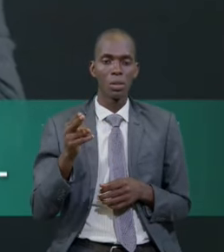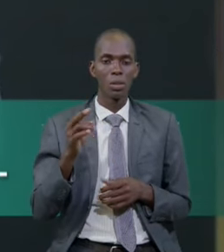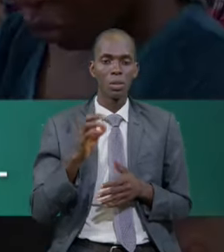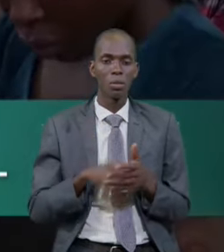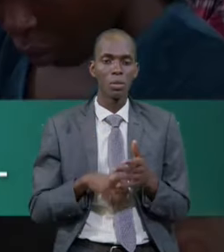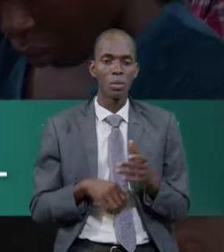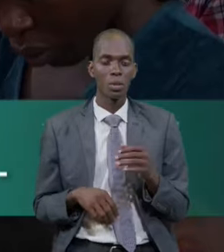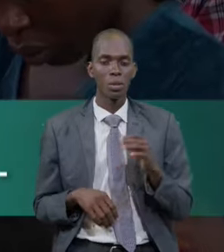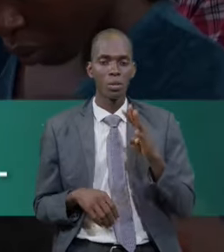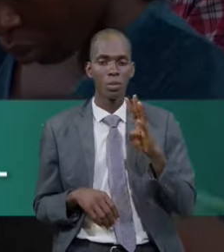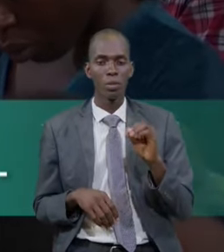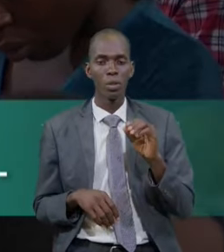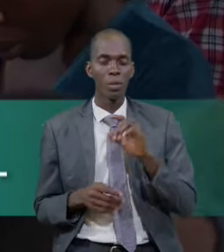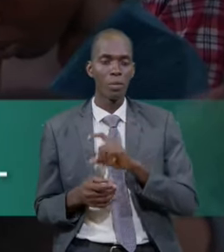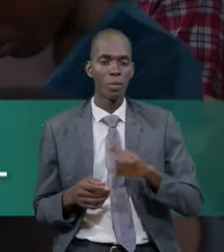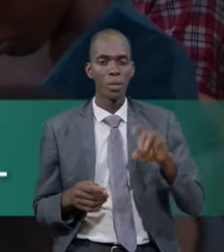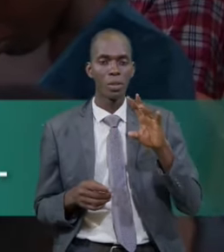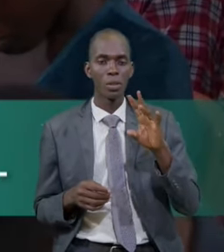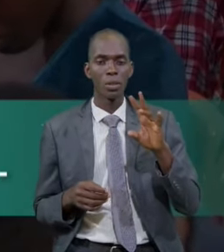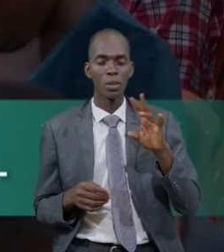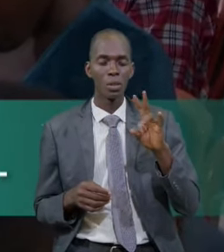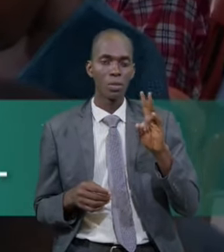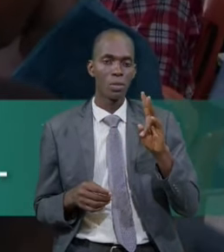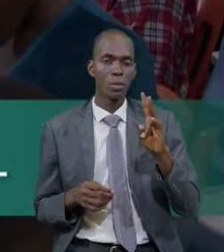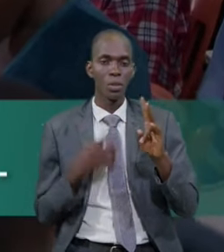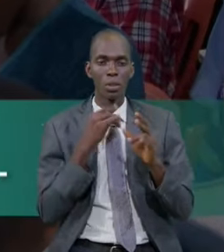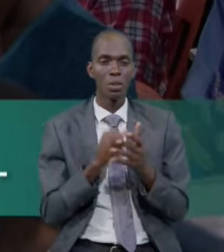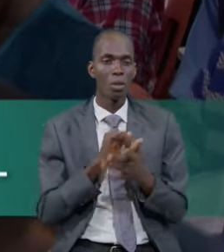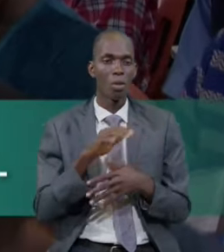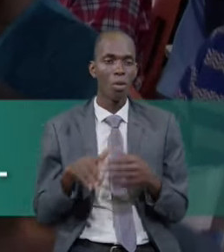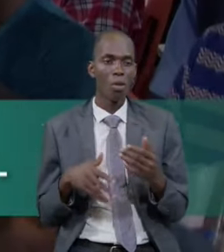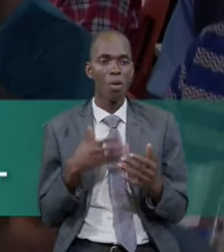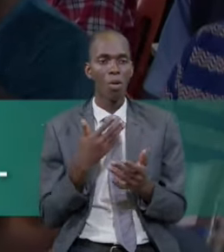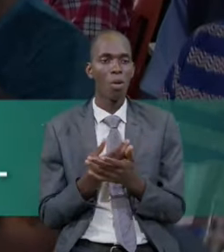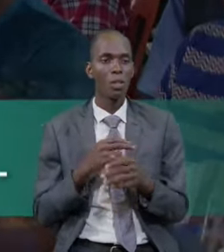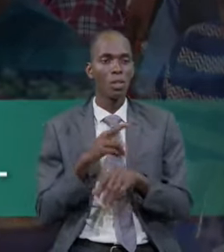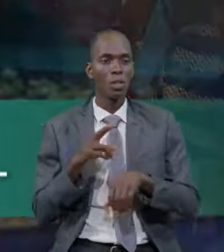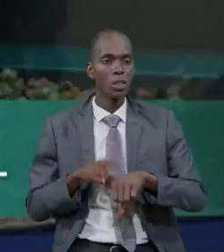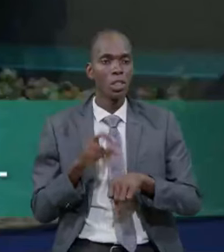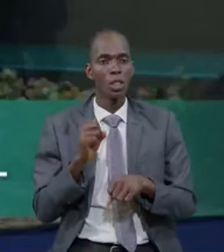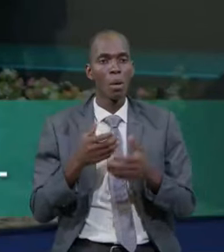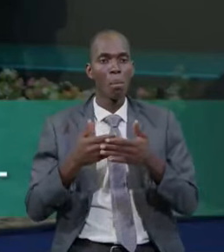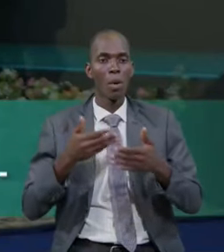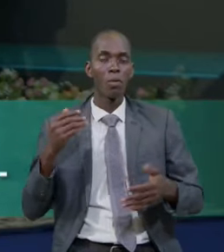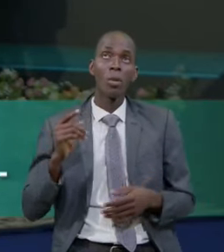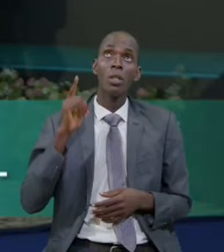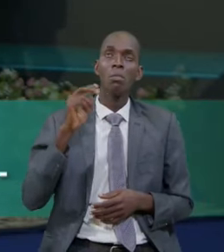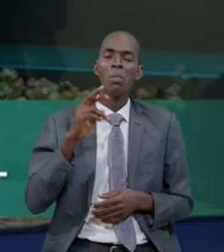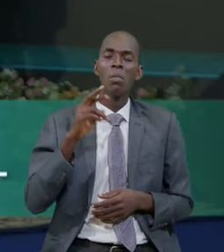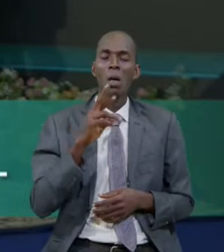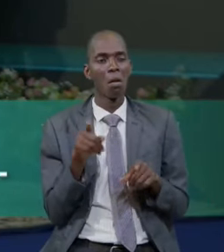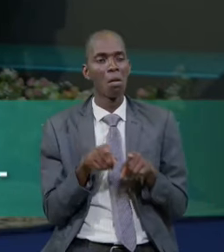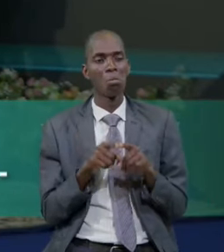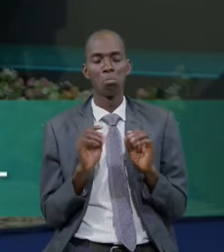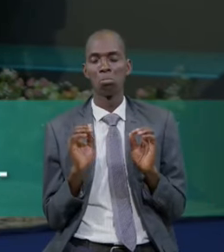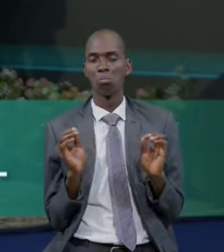verset 17. Toutes les nations sont devant lui comme un rien. Elles ne sont pour